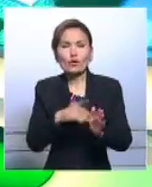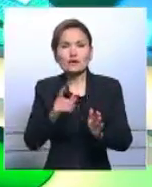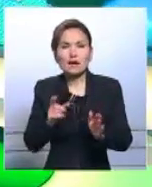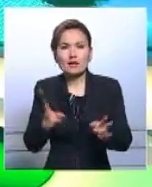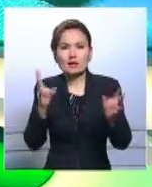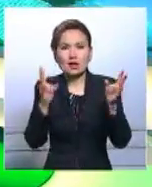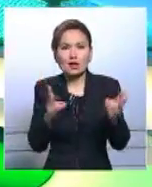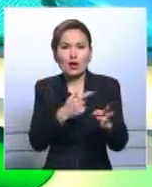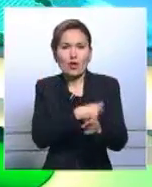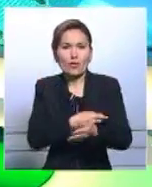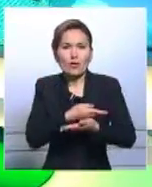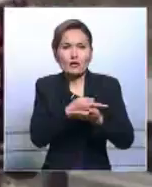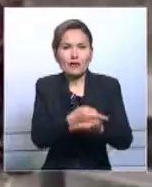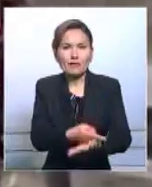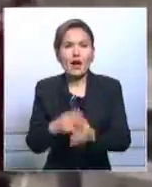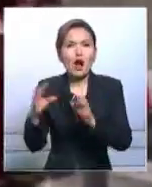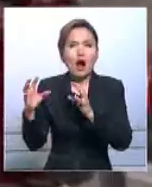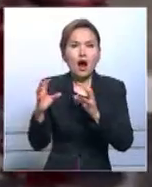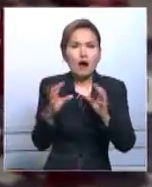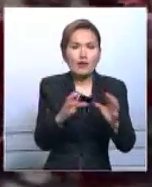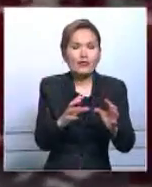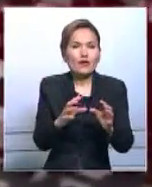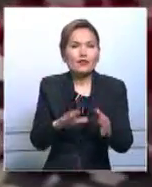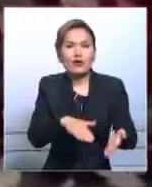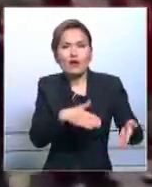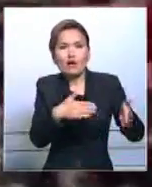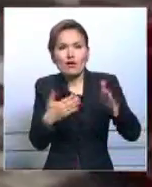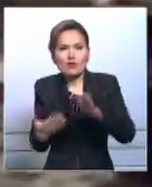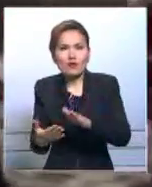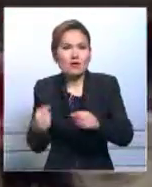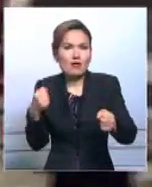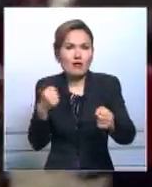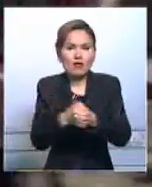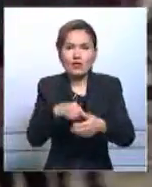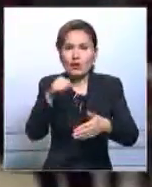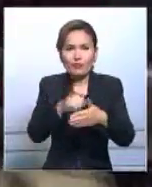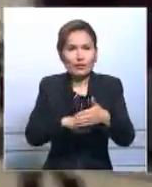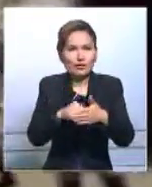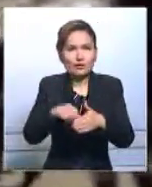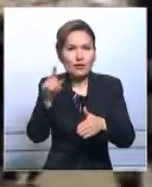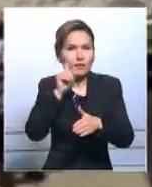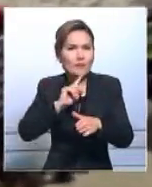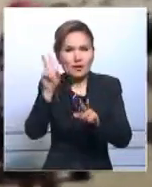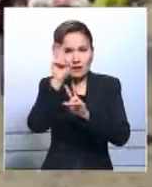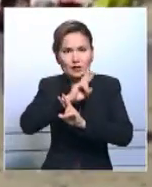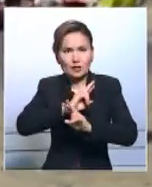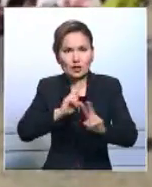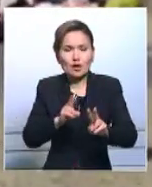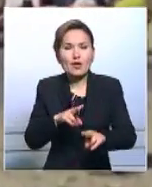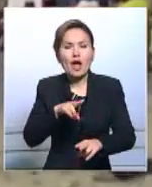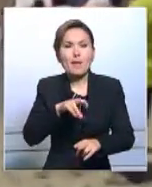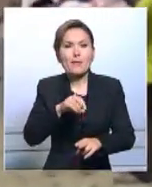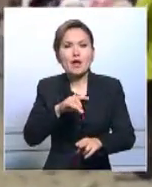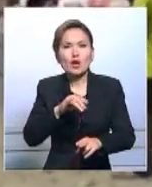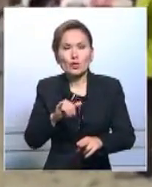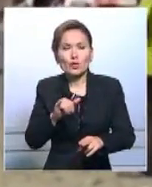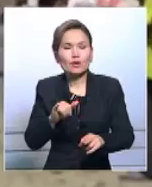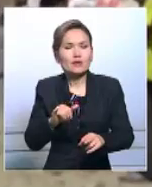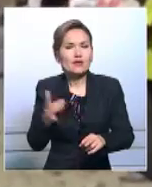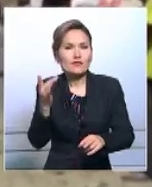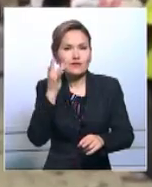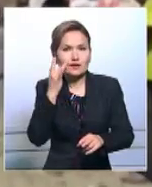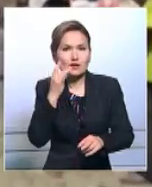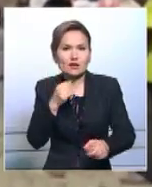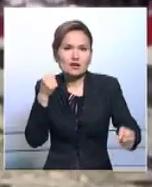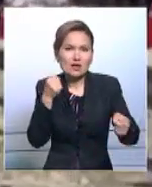дәрежедегі дене жарақатын алған. Автобустың не себепті аударылғаны әзірге белгісіз. Жалпы Перуде жол көлік апаты жиі болып тұрады.